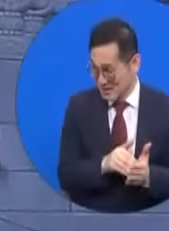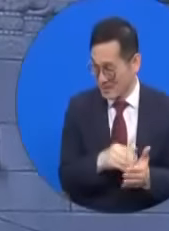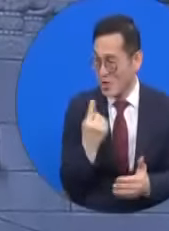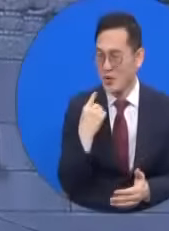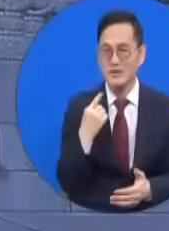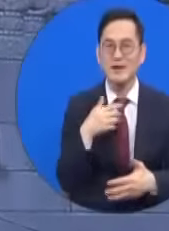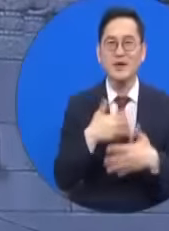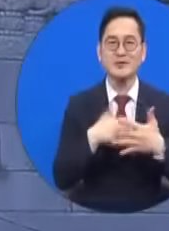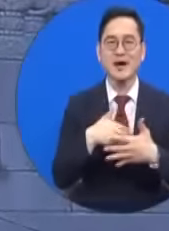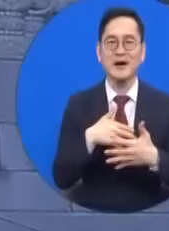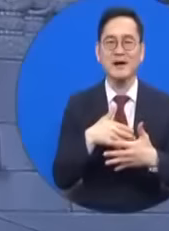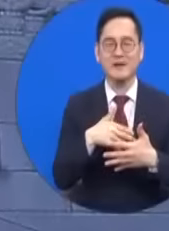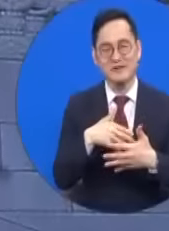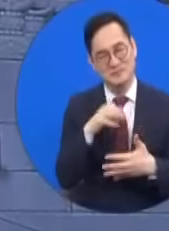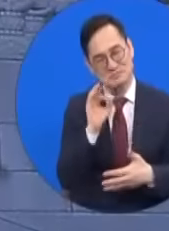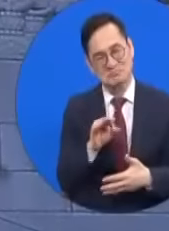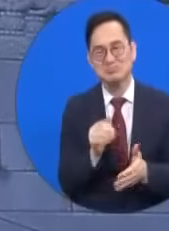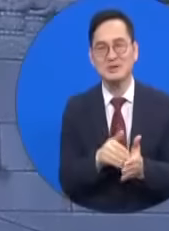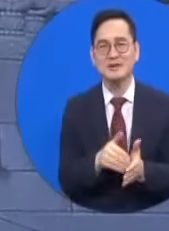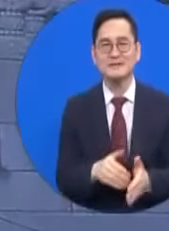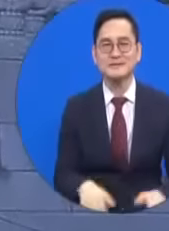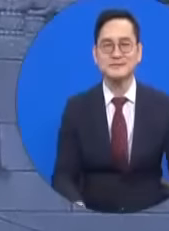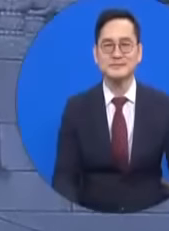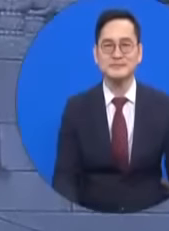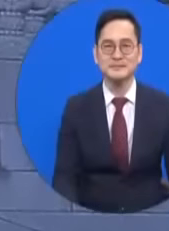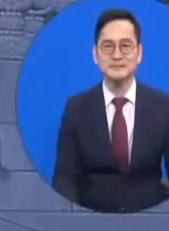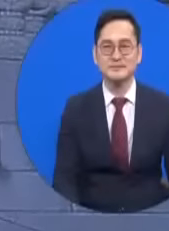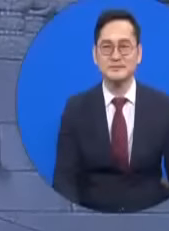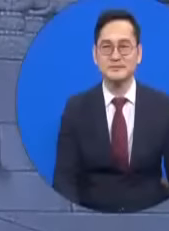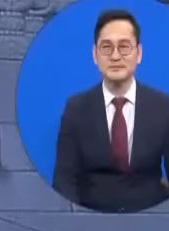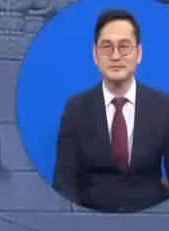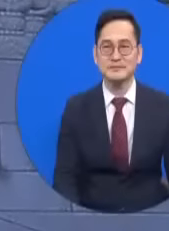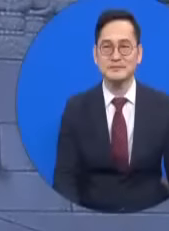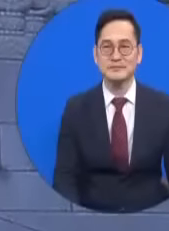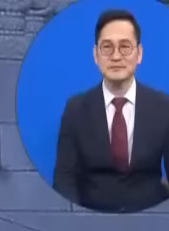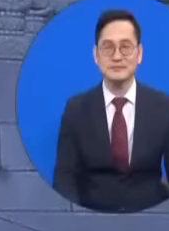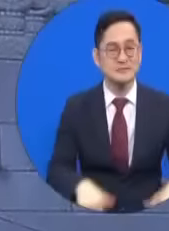저 방송에서 나온 거예요. 그렇군요. 예, 예. 실무자의 실수 맞죠?